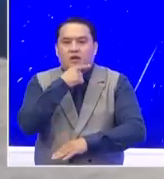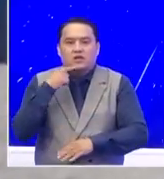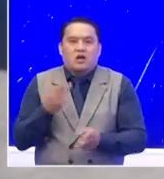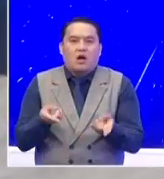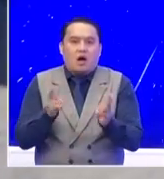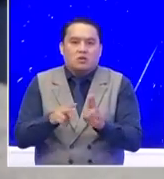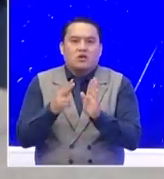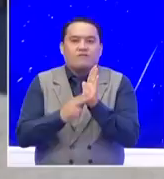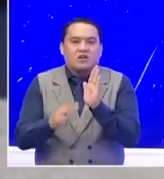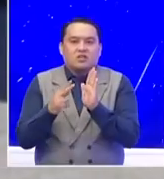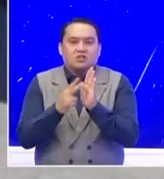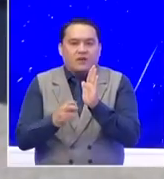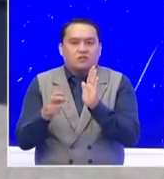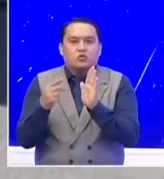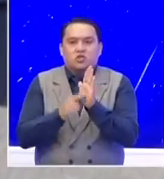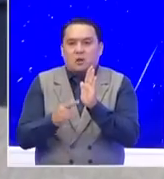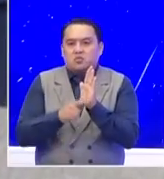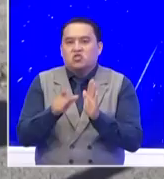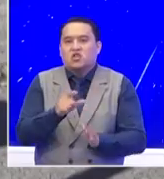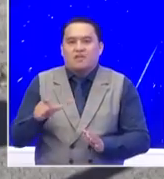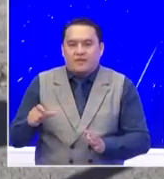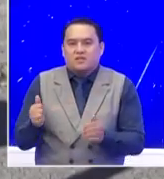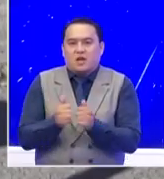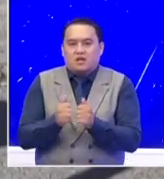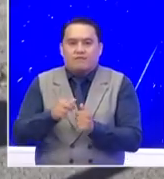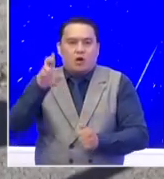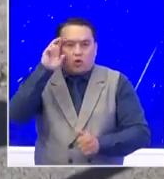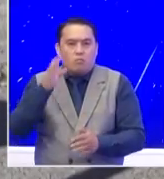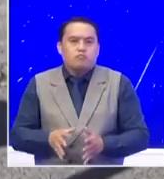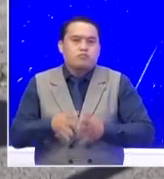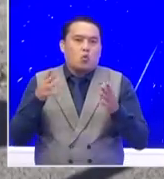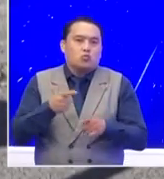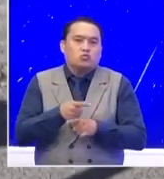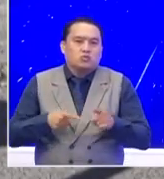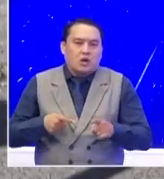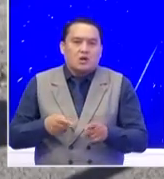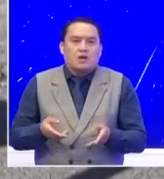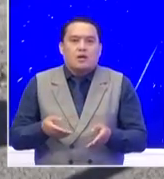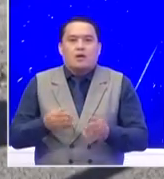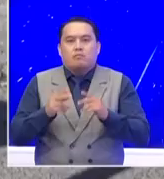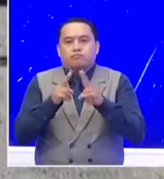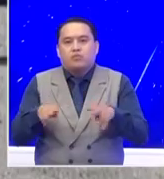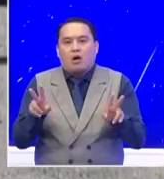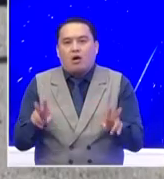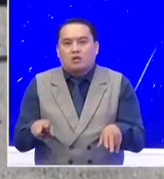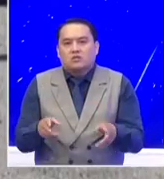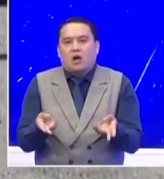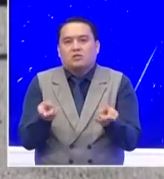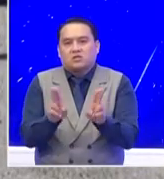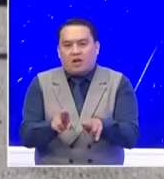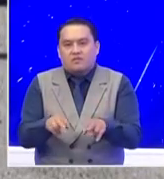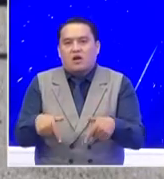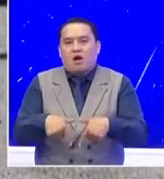районе остаются свыше 870 жителей соседней страны. Большую часть из них разместили в палаточном городке и